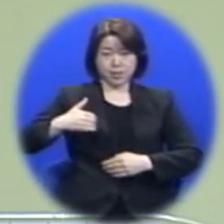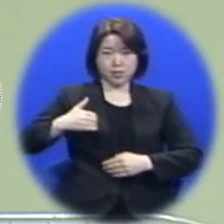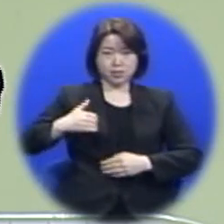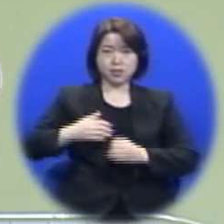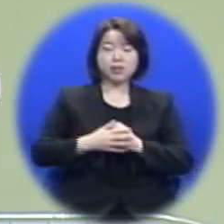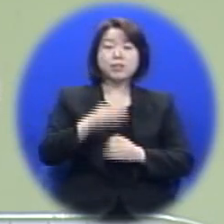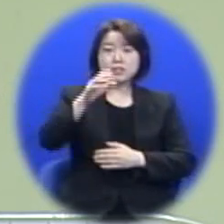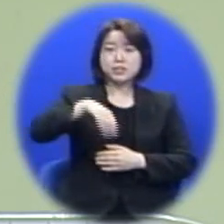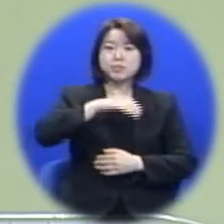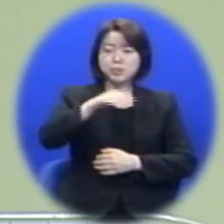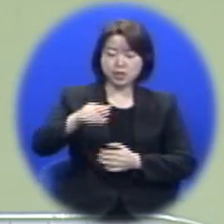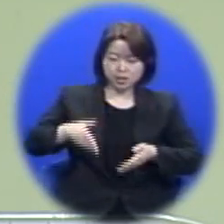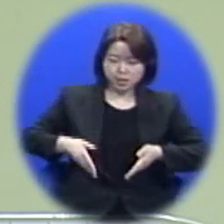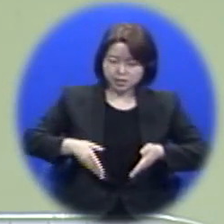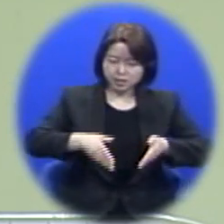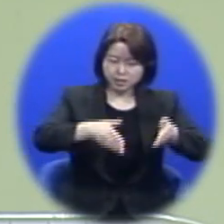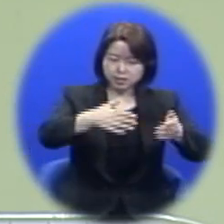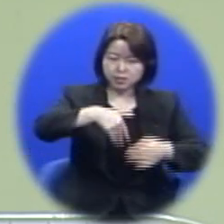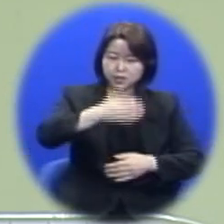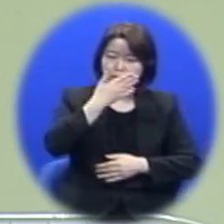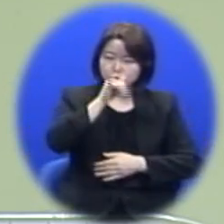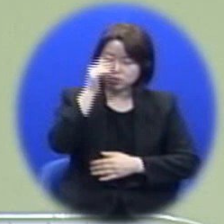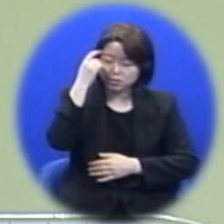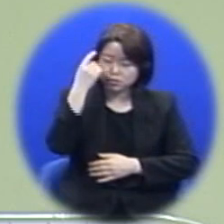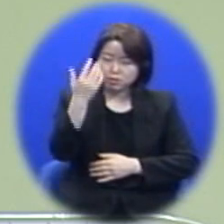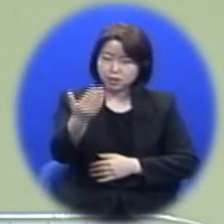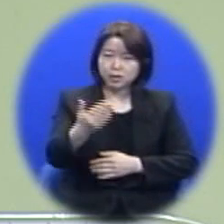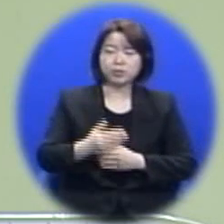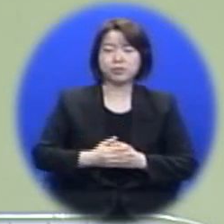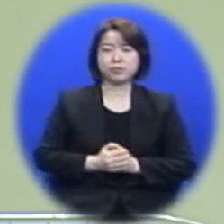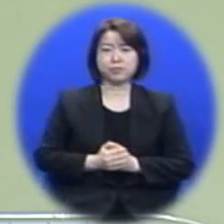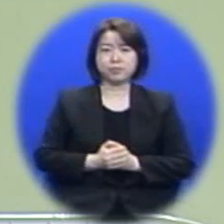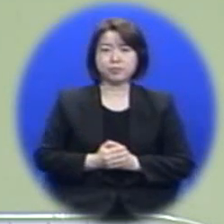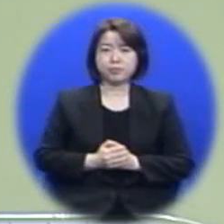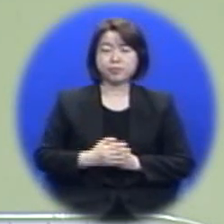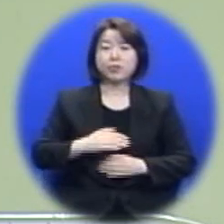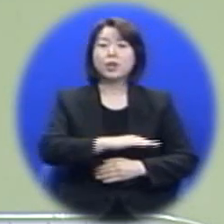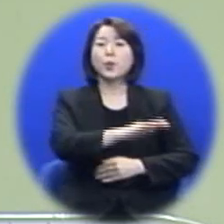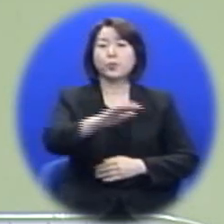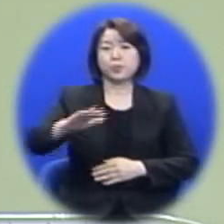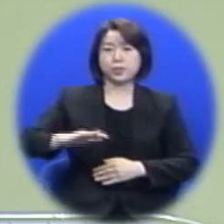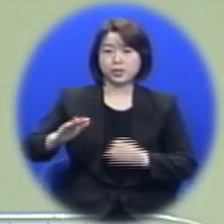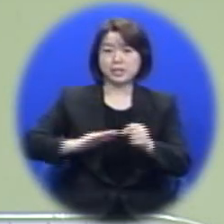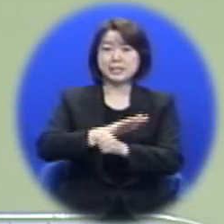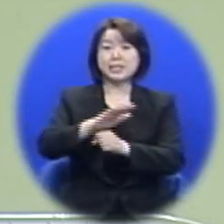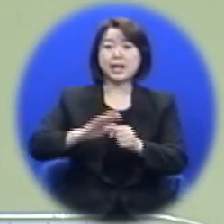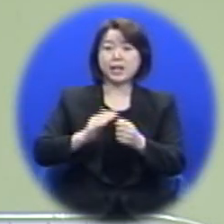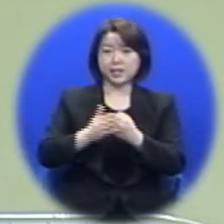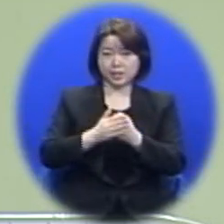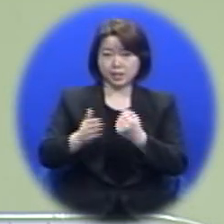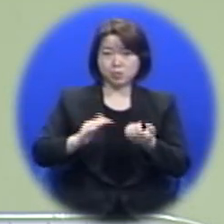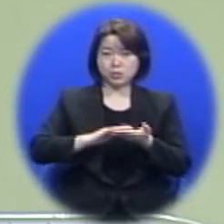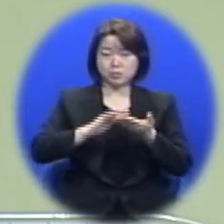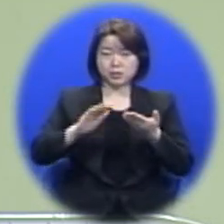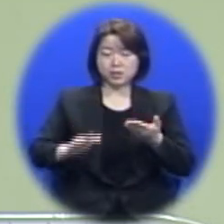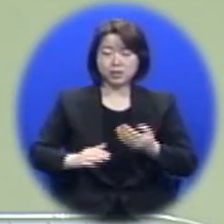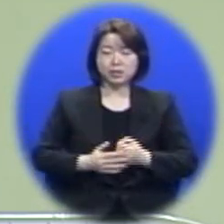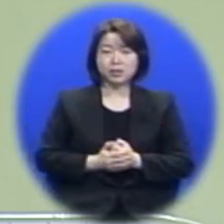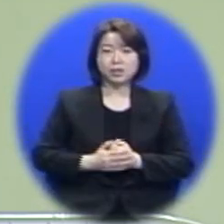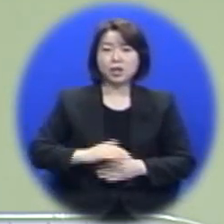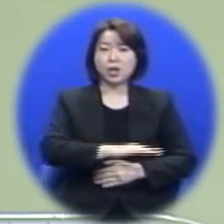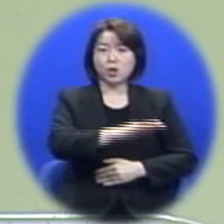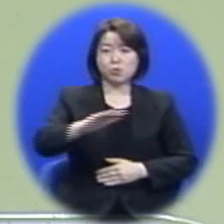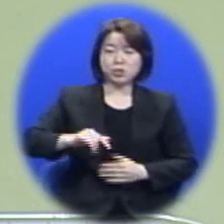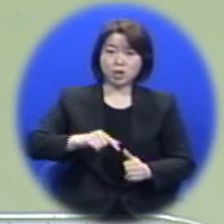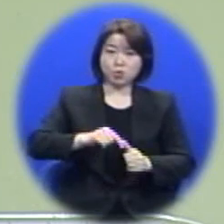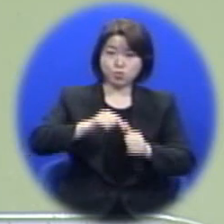그렇게 십자가의 길을 가실 수 있었을까요 우리를 사랑 하셨기 때문에 우리가